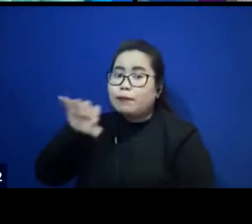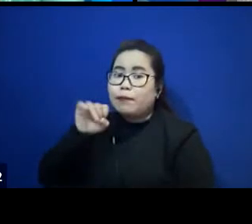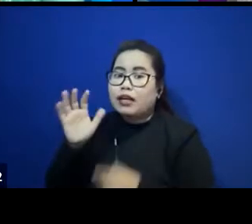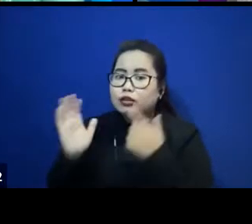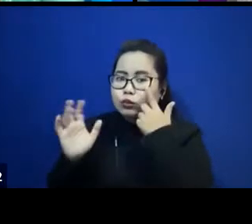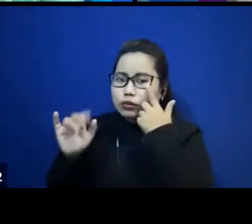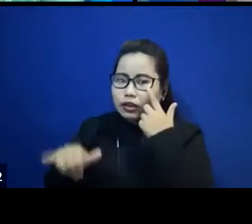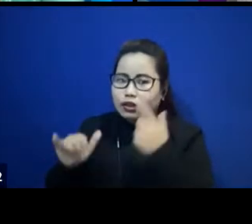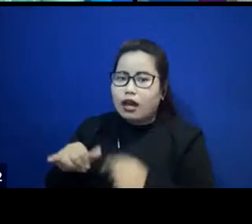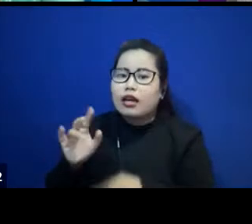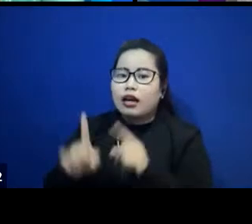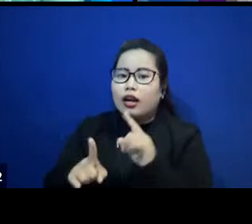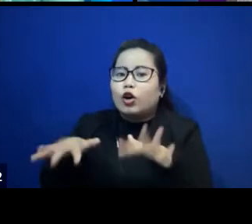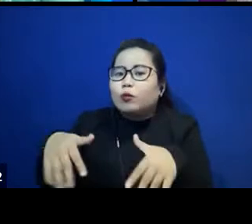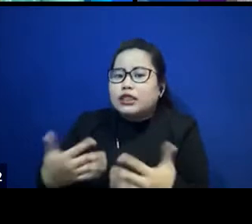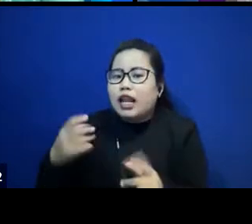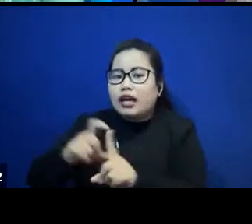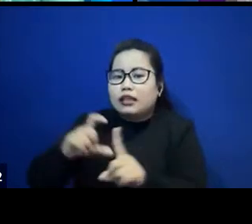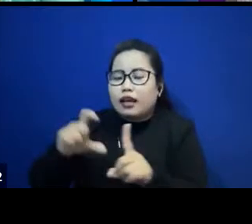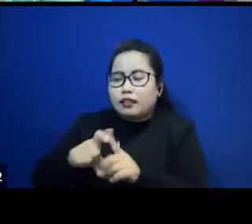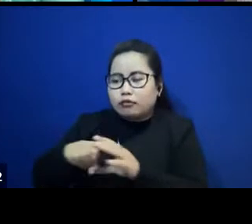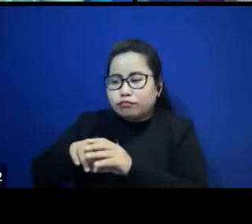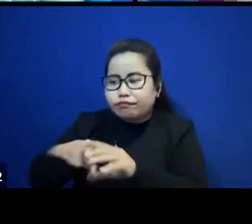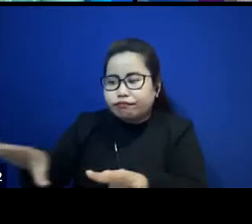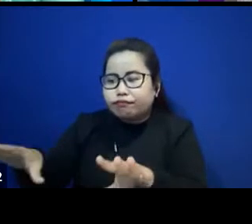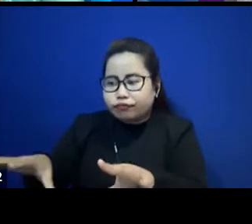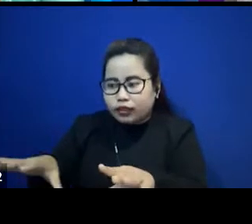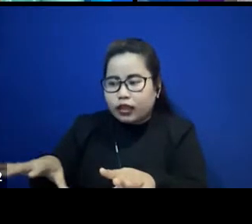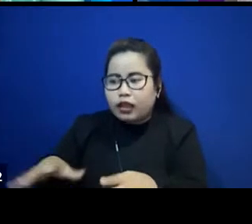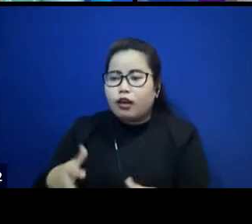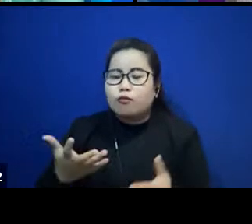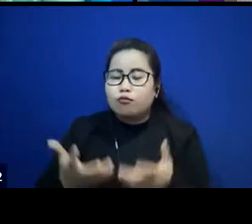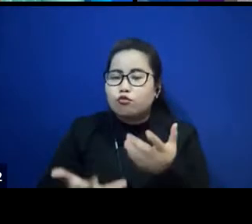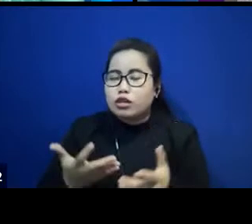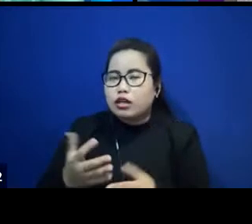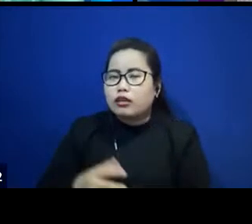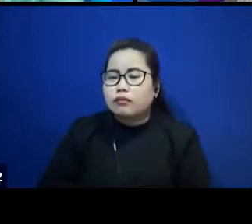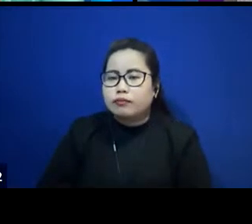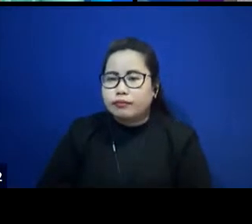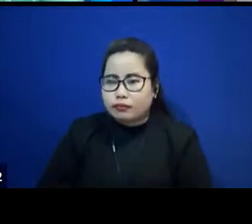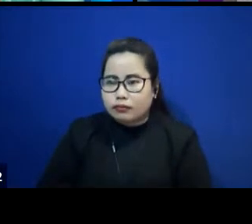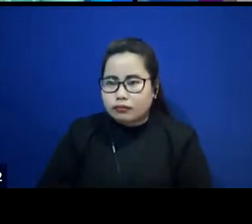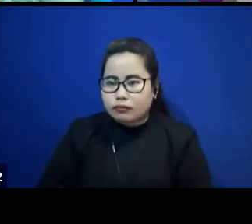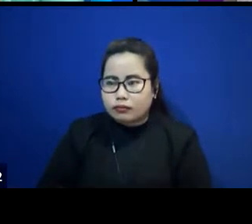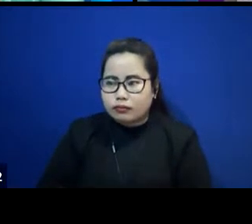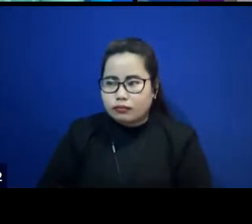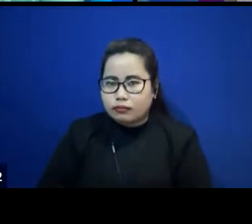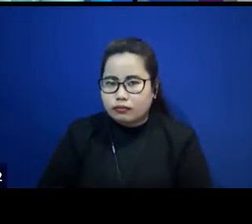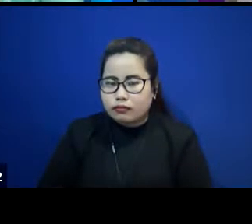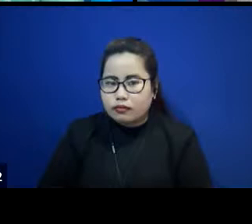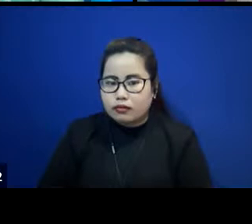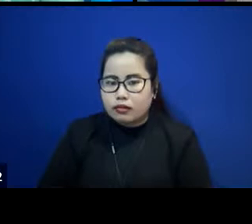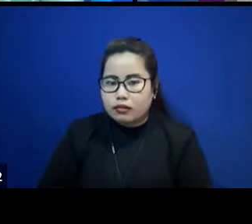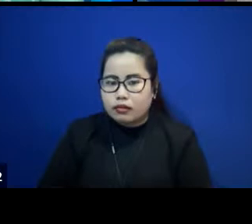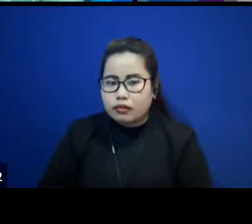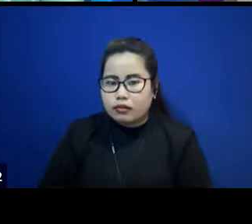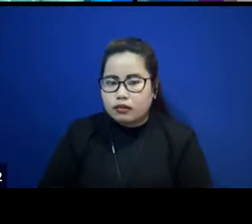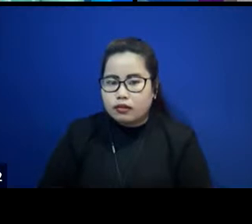juga GPP kalau misalnya datanya diretas itu apa sih yang apa-apa sih Apa